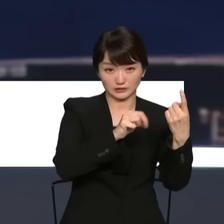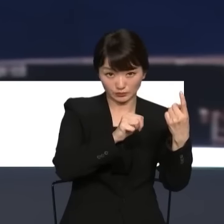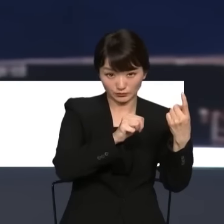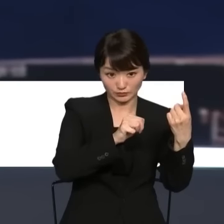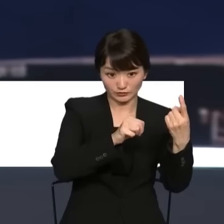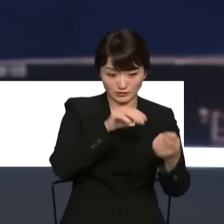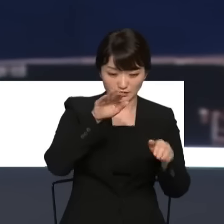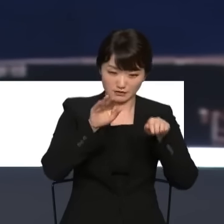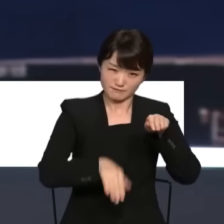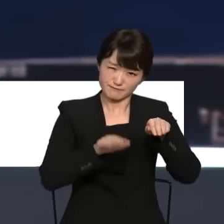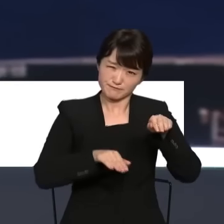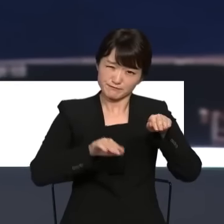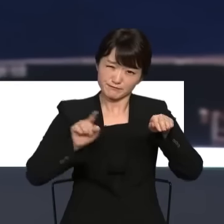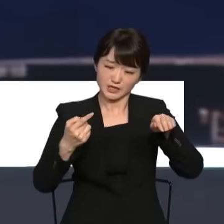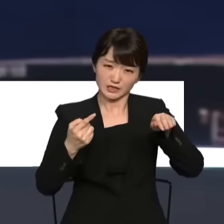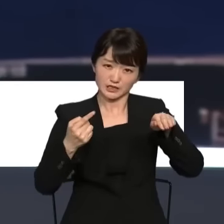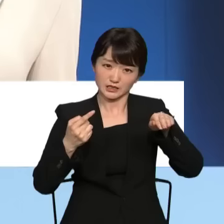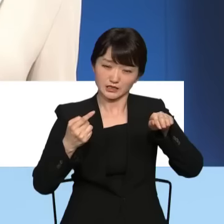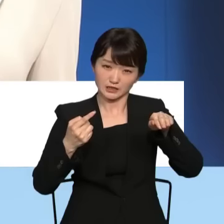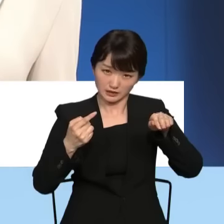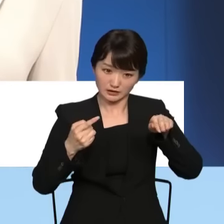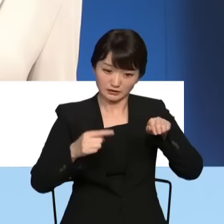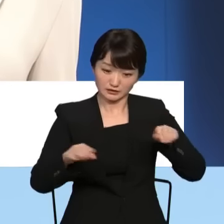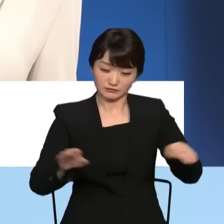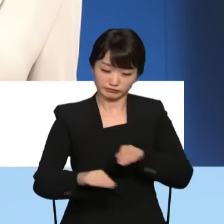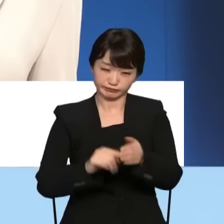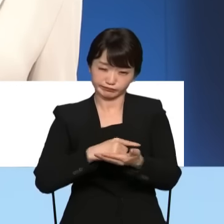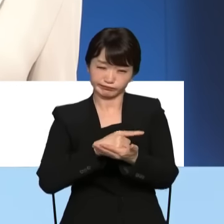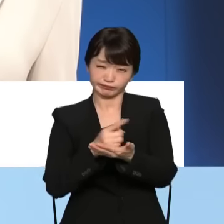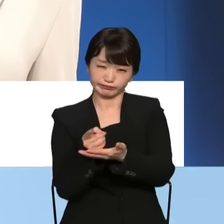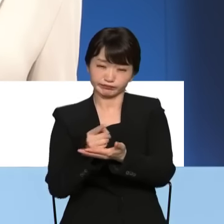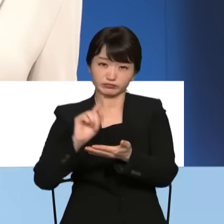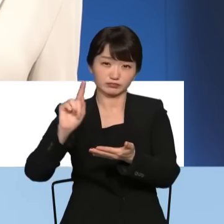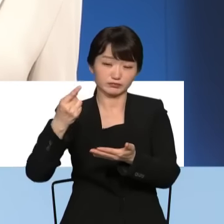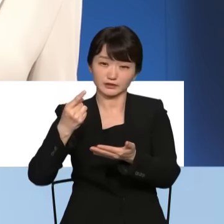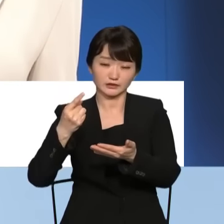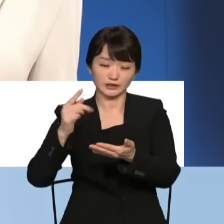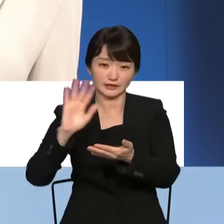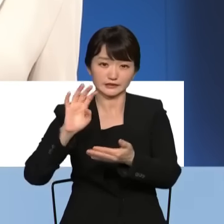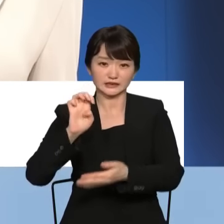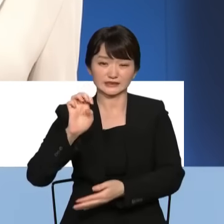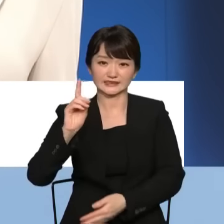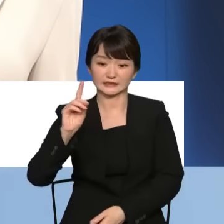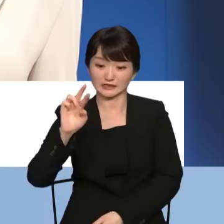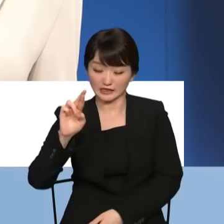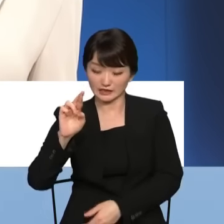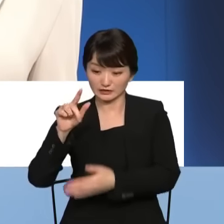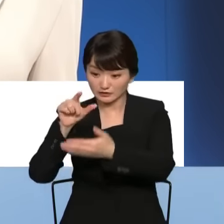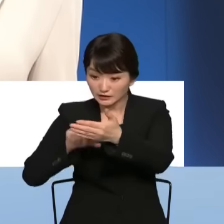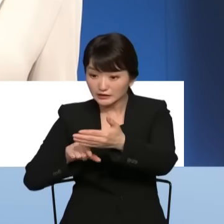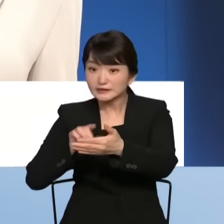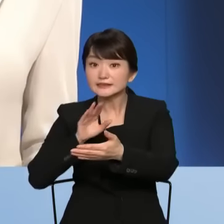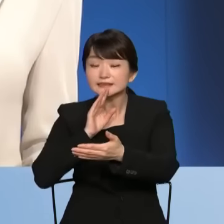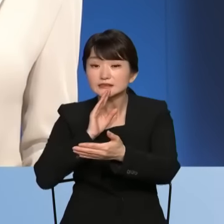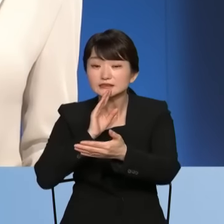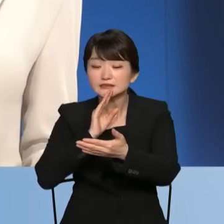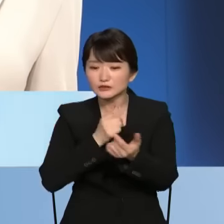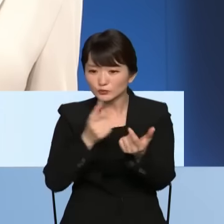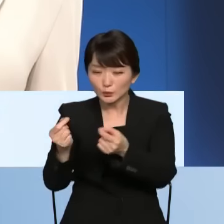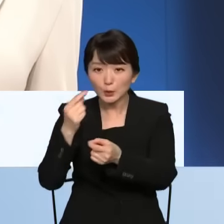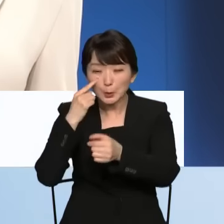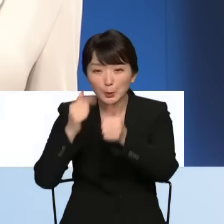때 116km 아지 증가하지 않았던 EDR 데이터 기록이 실제 현장에서 제한 시험하였을 때는